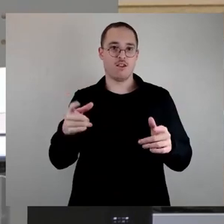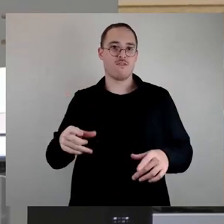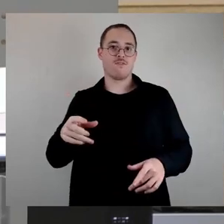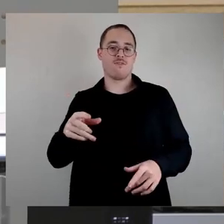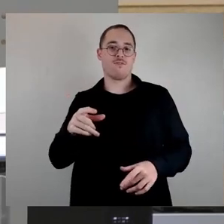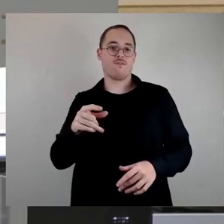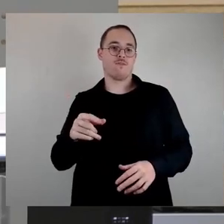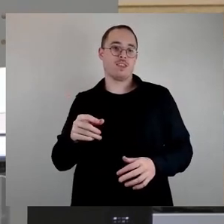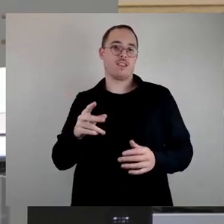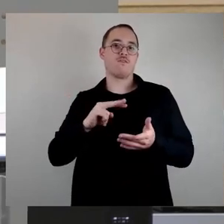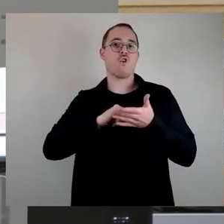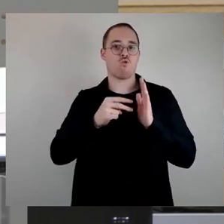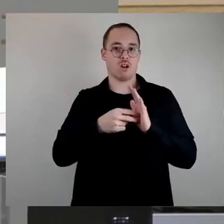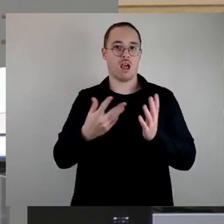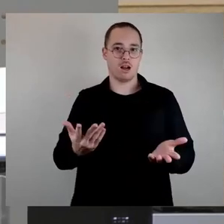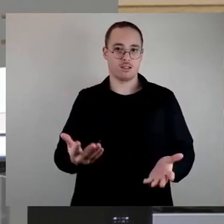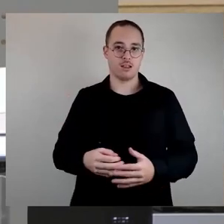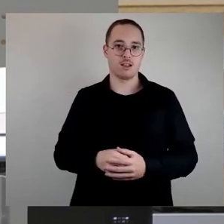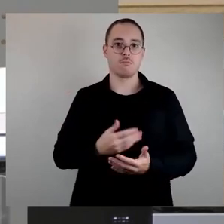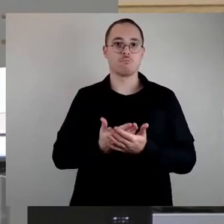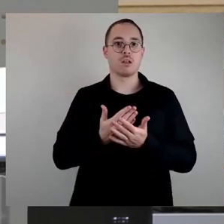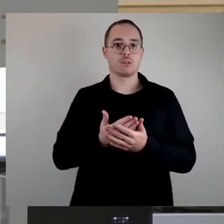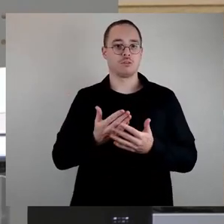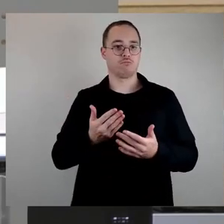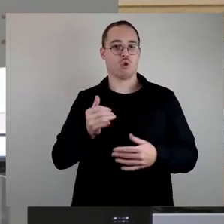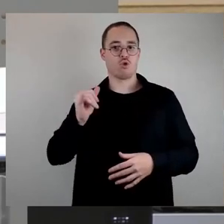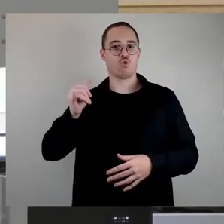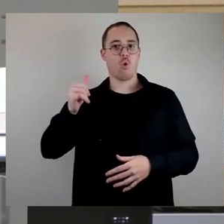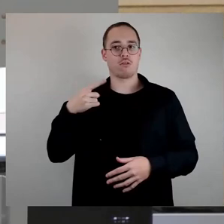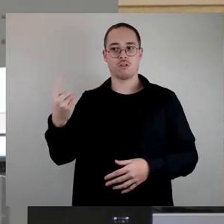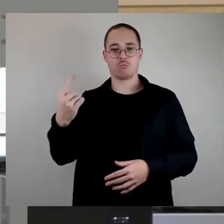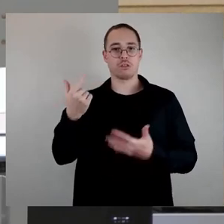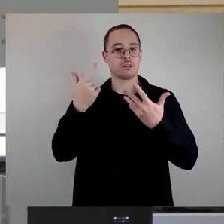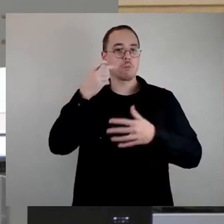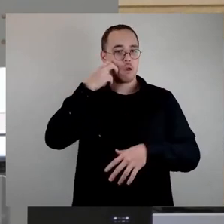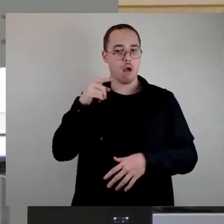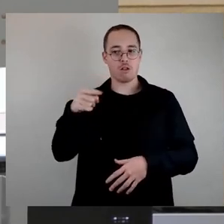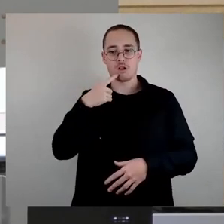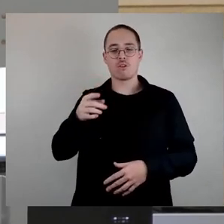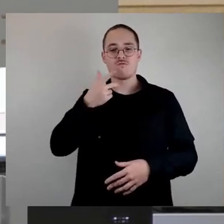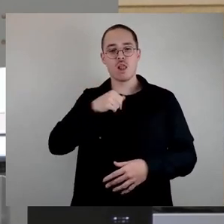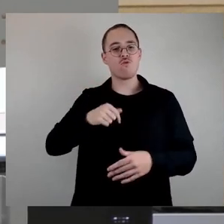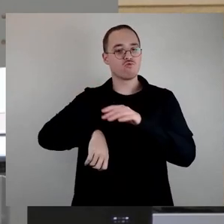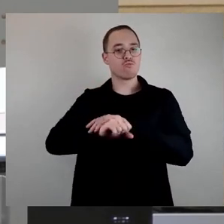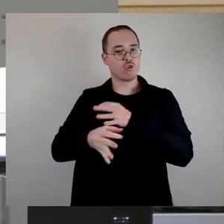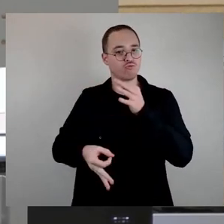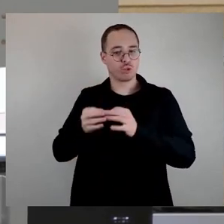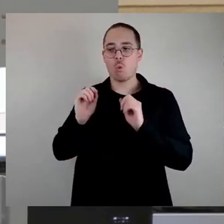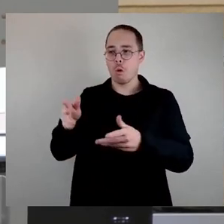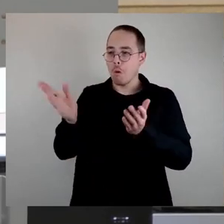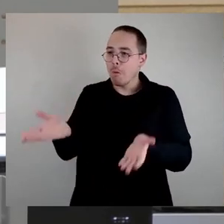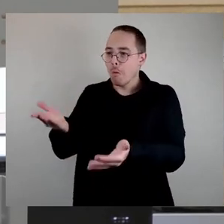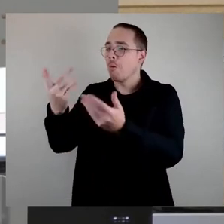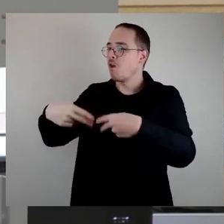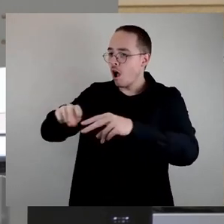Junge sagt, ich würde gern Fußball spielen, dann wird er in der Regel auf eine Familie treffen, die sagt, klar, machen wir, wir gehen zum nächsten Verein, wir stellen dich vor. Und wenn ein siebenjähriges Mädchen